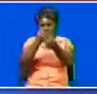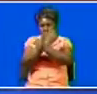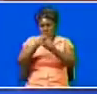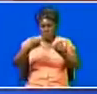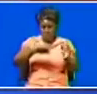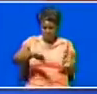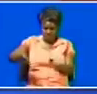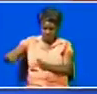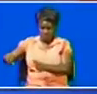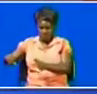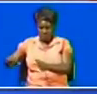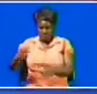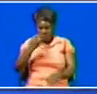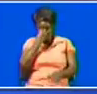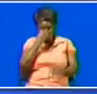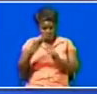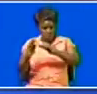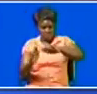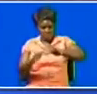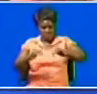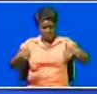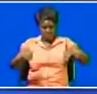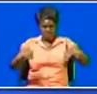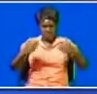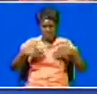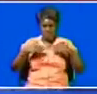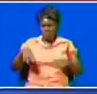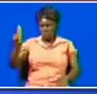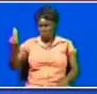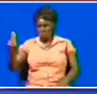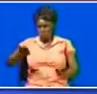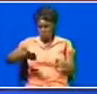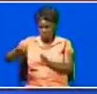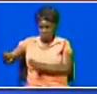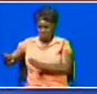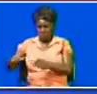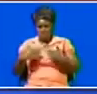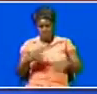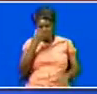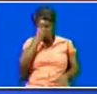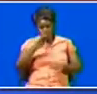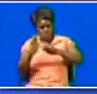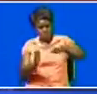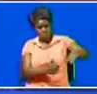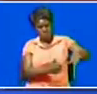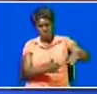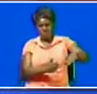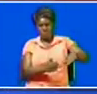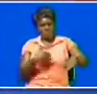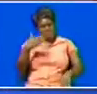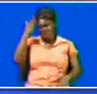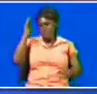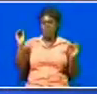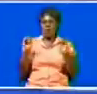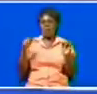hapa, deputy ametengana, kuna watu ya Uhuru, kuna watu ya Ruto. So mimi sijui